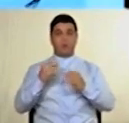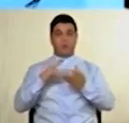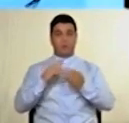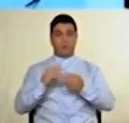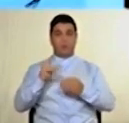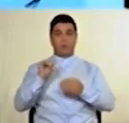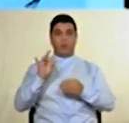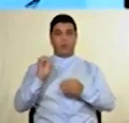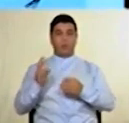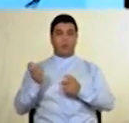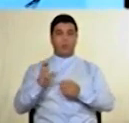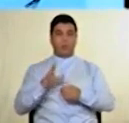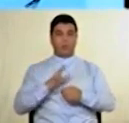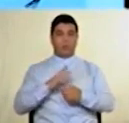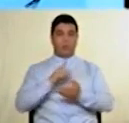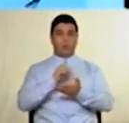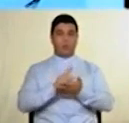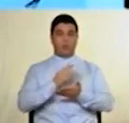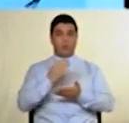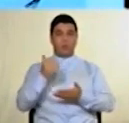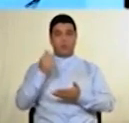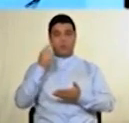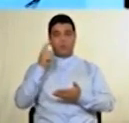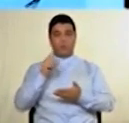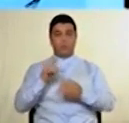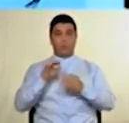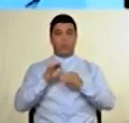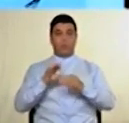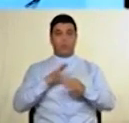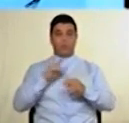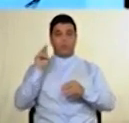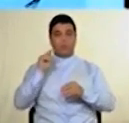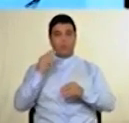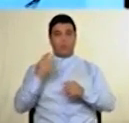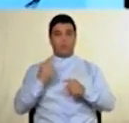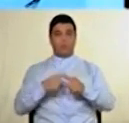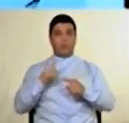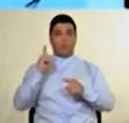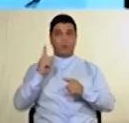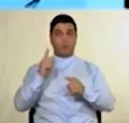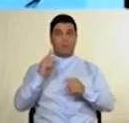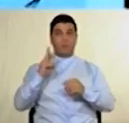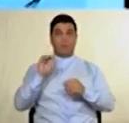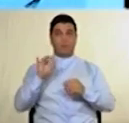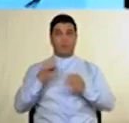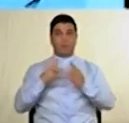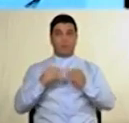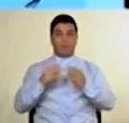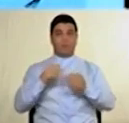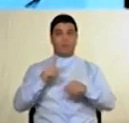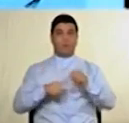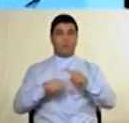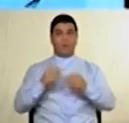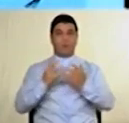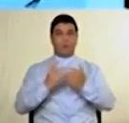kelgan. Albatta, sizga ma'lum o'tilgan darslardan, ya'ni qadimgi Misr bu paxtaning vatani hisoblanar edi.